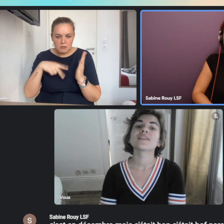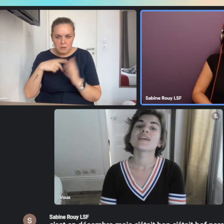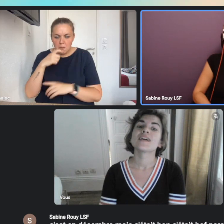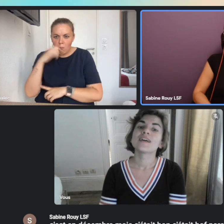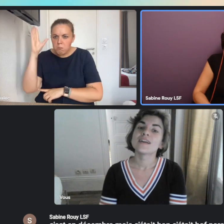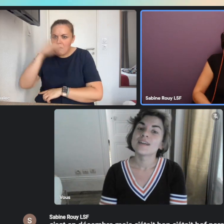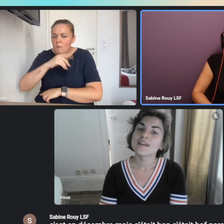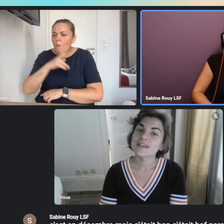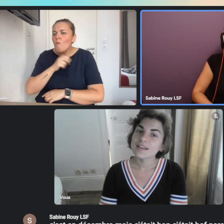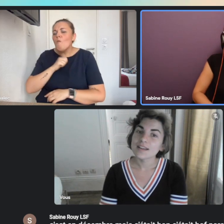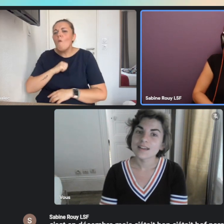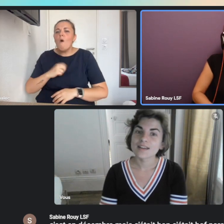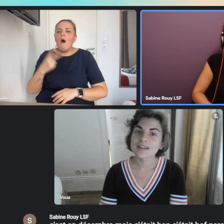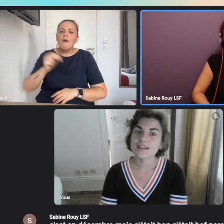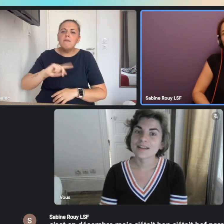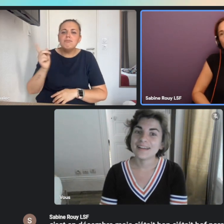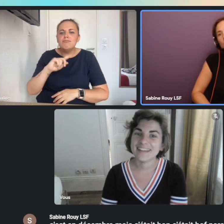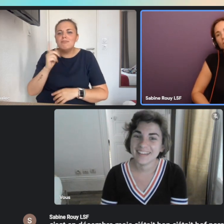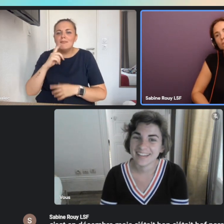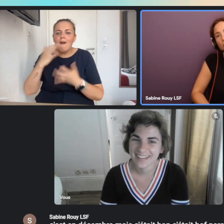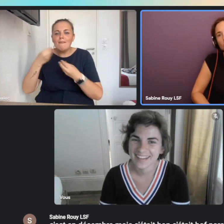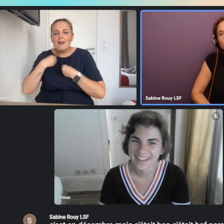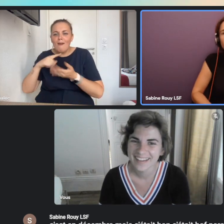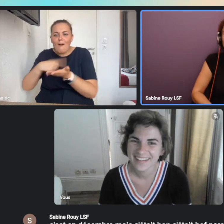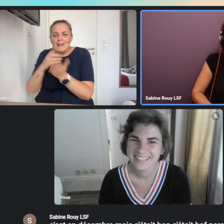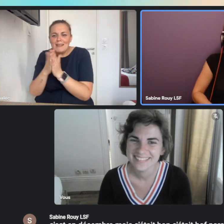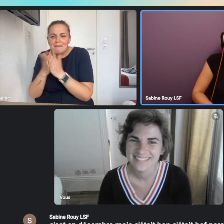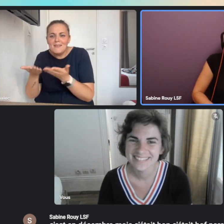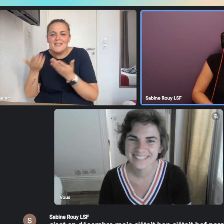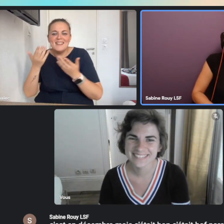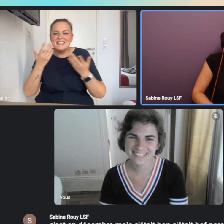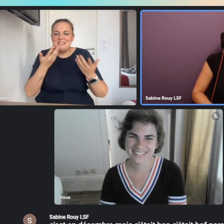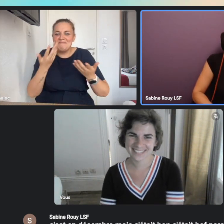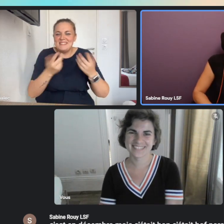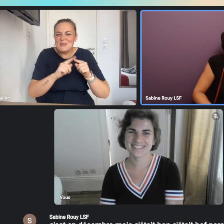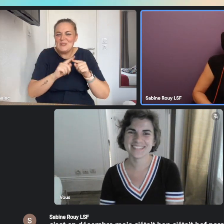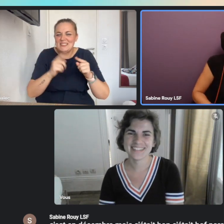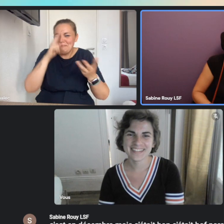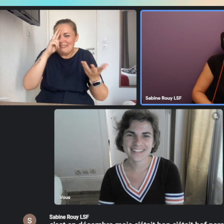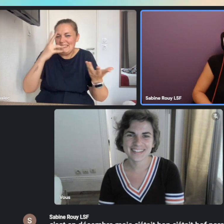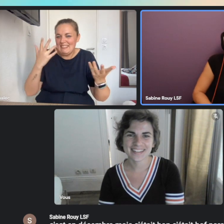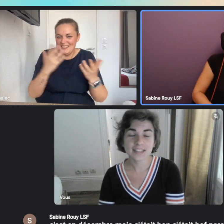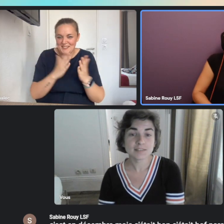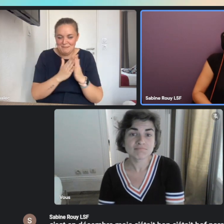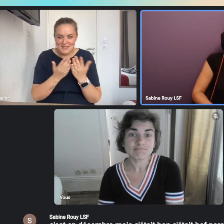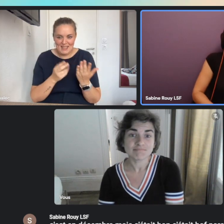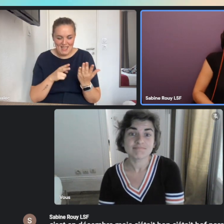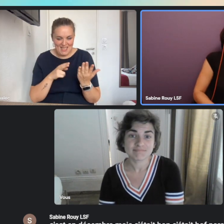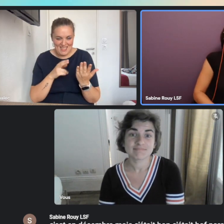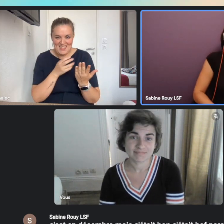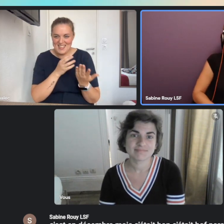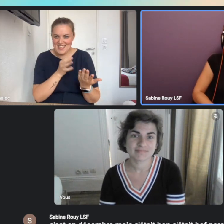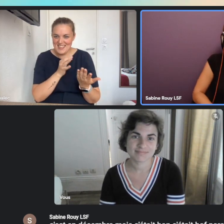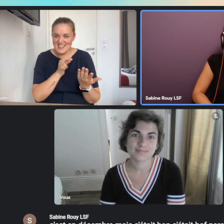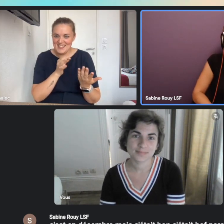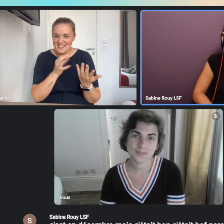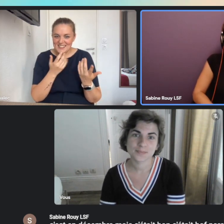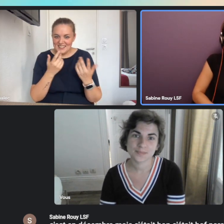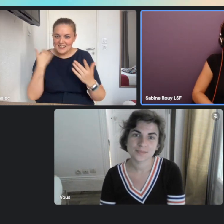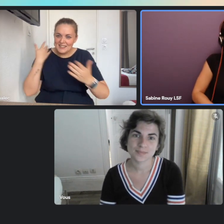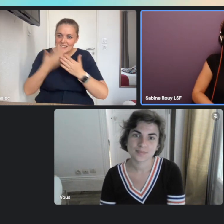film». Et oh, des choses que j'avais oubliées, j'ai «Oh» ou des choses, enfin, il y a plein de des choses bêtes, des petites